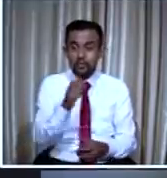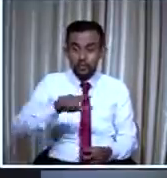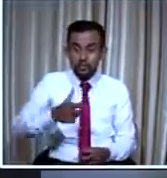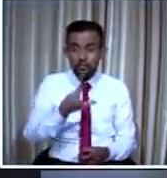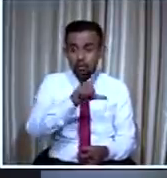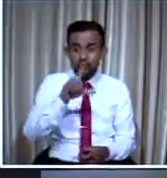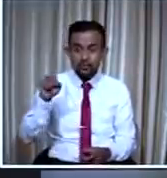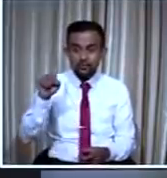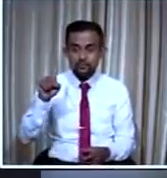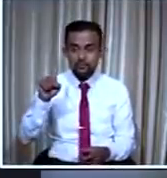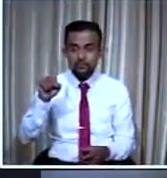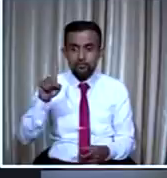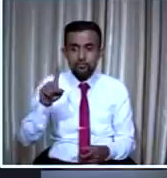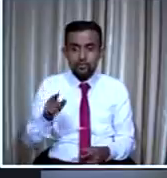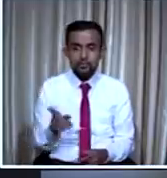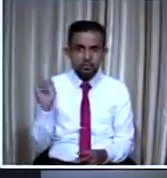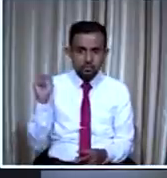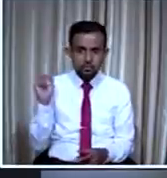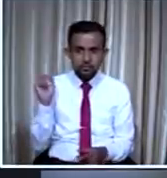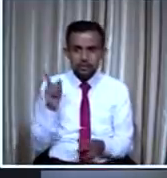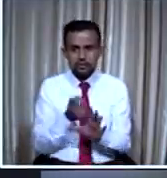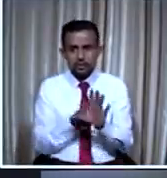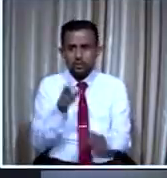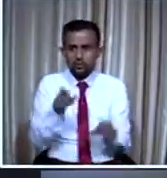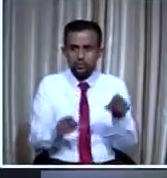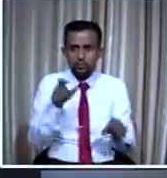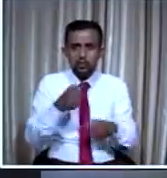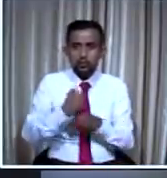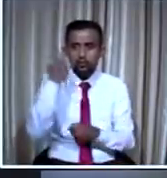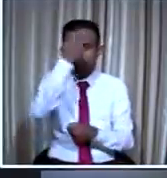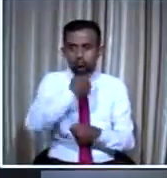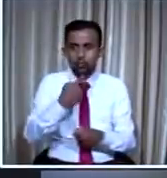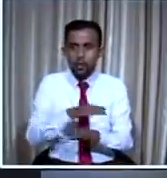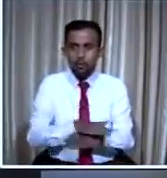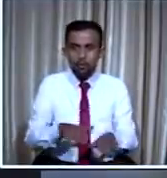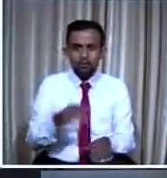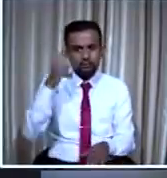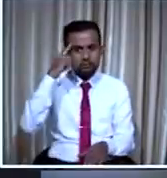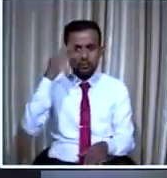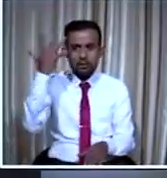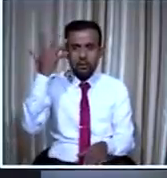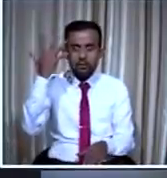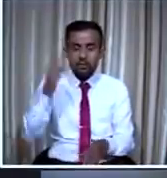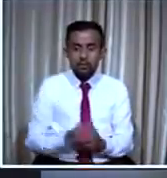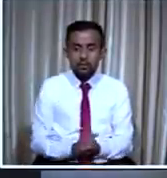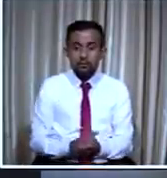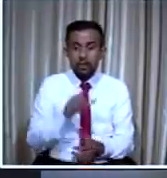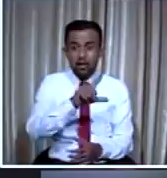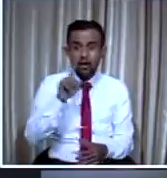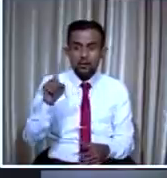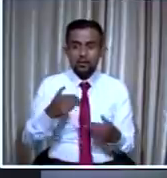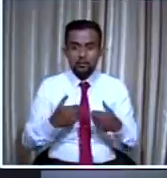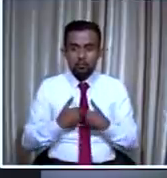1971 මෙතන ඉන්න මේ සමහර තරුණ තරුණියෝ සහ ගෝල් ෆේස් පිට ඉන්න පුංචි ළමයි දන්නේ නැතු ඇති. 71